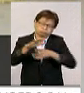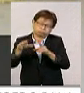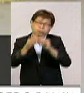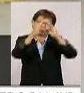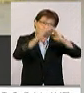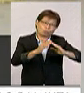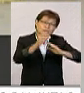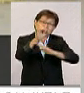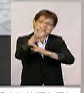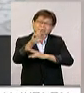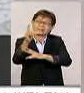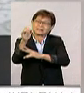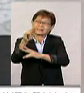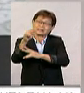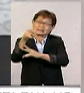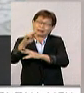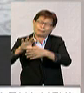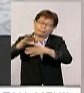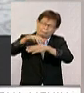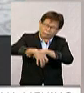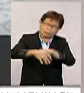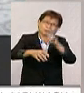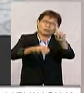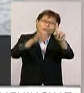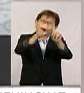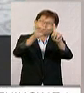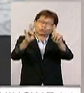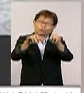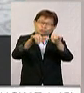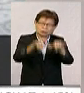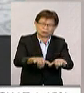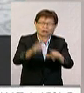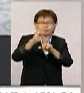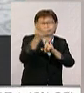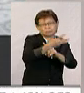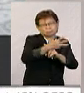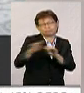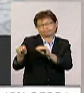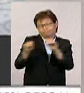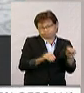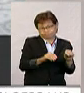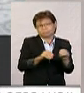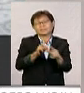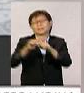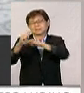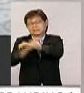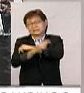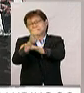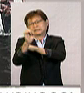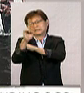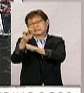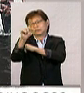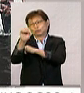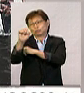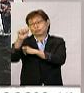rumah Sri Kenangan hingga memaksa 107 orang penghuni rumah kebajikan itu dipindahkan. Sementara itu, di Taman Sentosa Johor